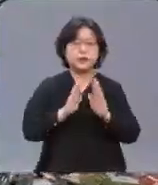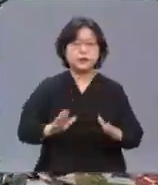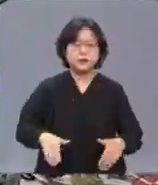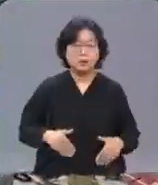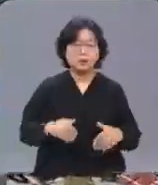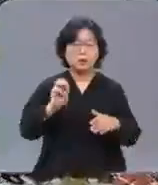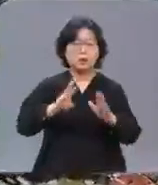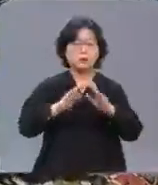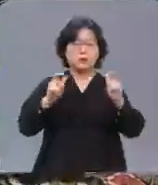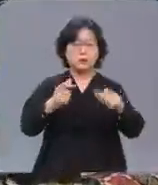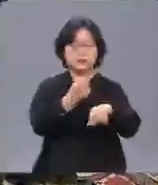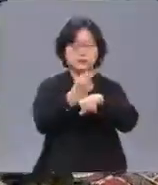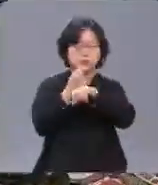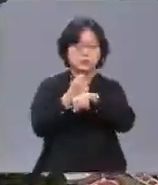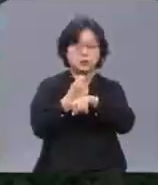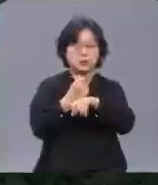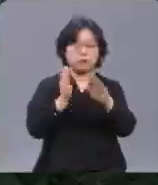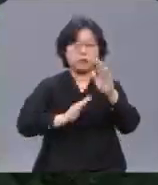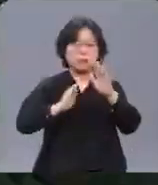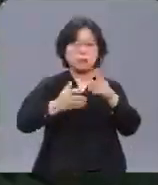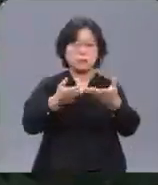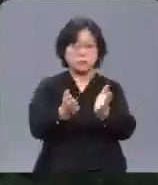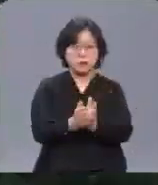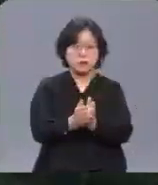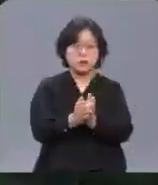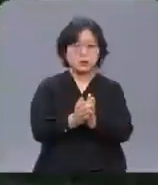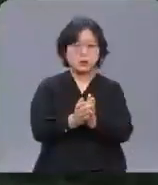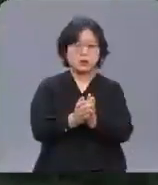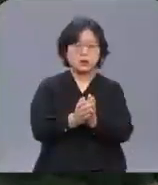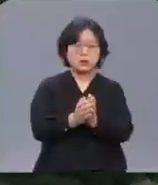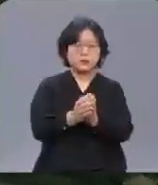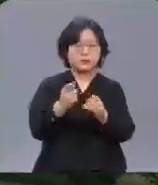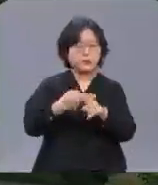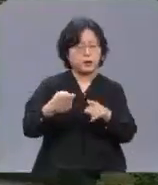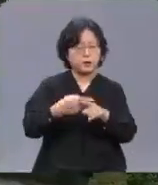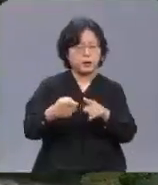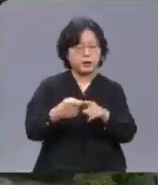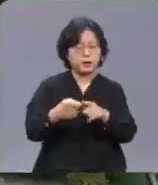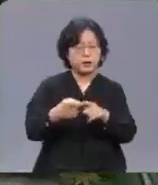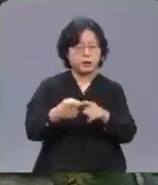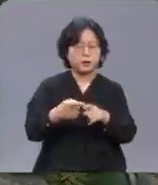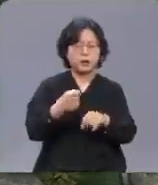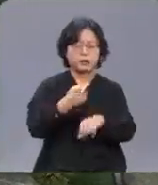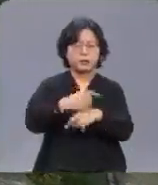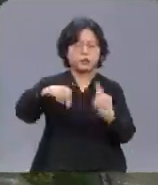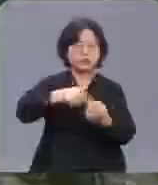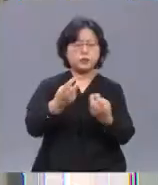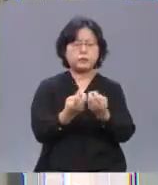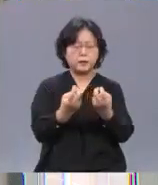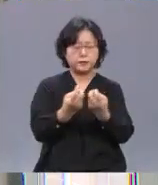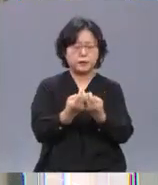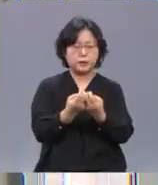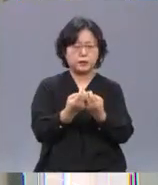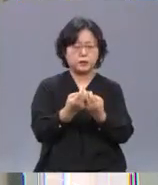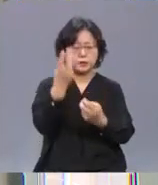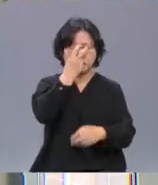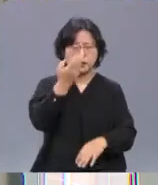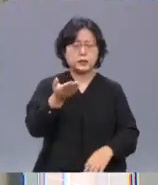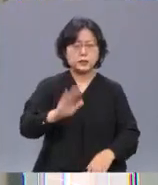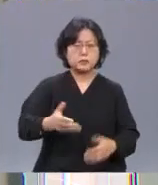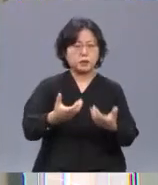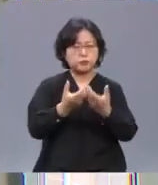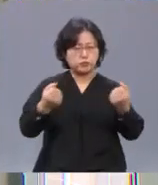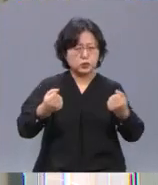전라남도는 광주전남연구원도 공공기관 효율화 연구 용역에 포함해 운영 방식을 따져본다는 계획이지만 분리 자체에